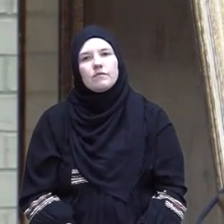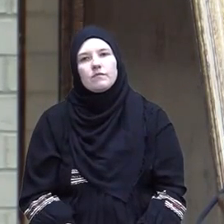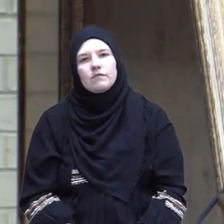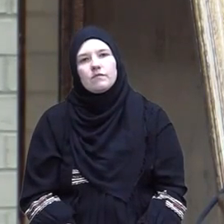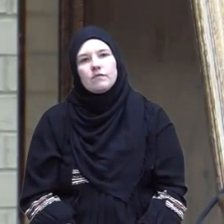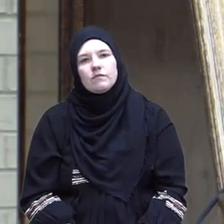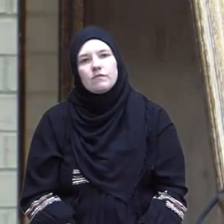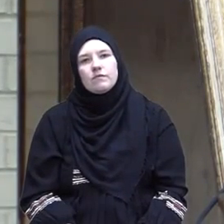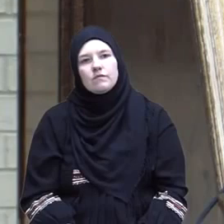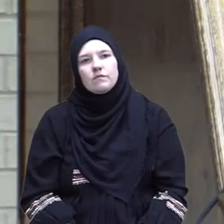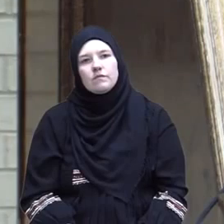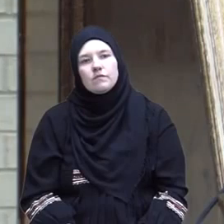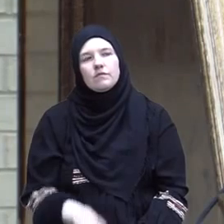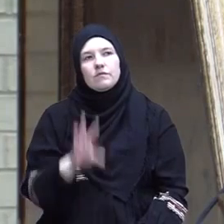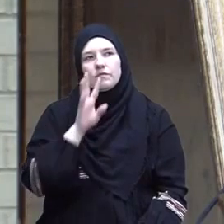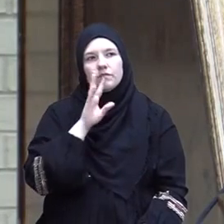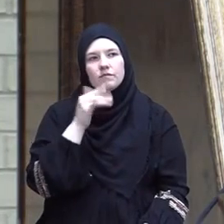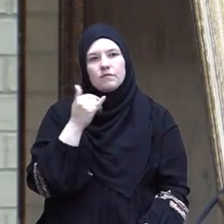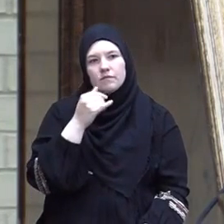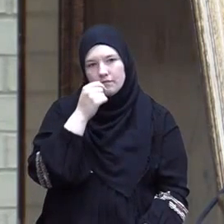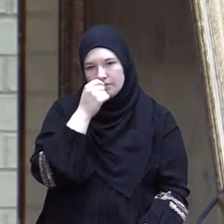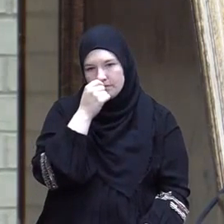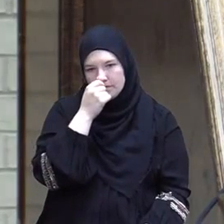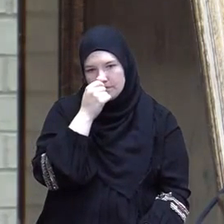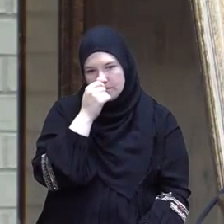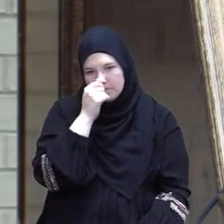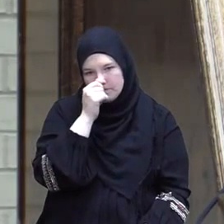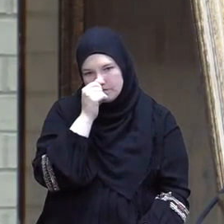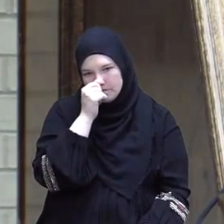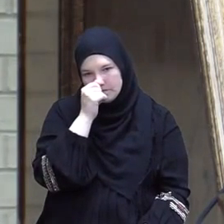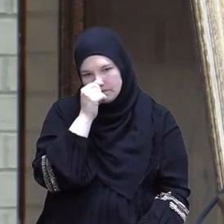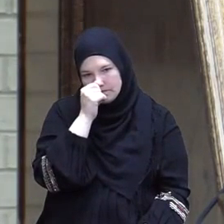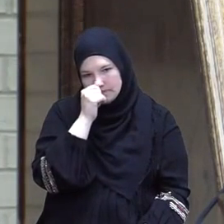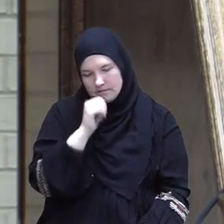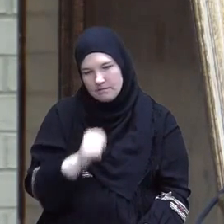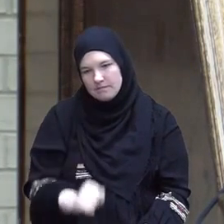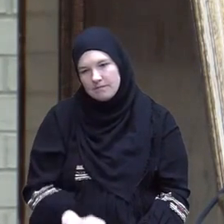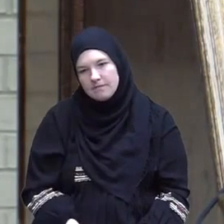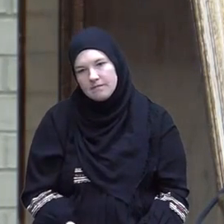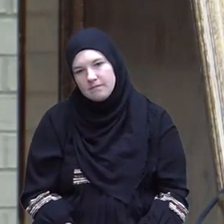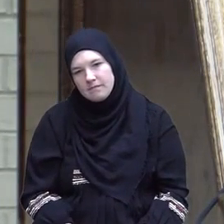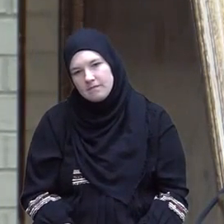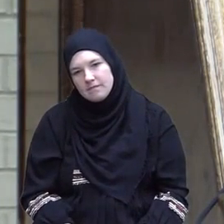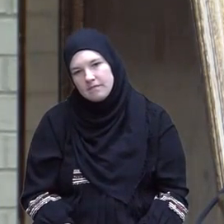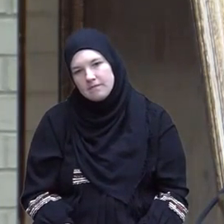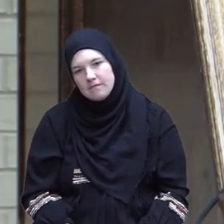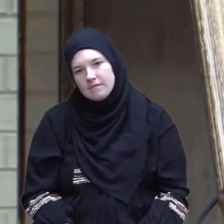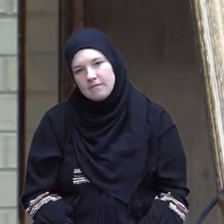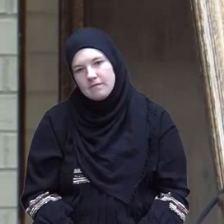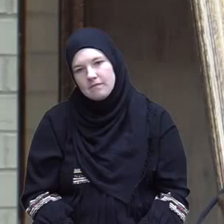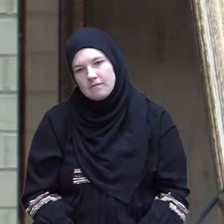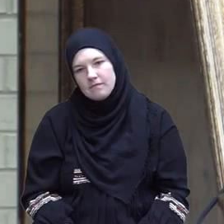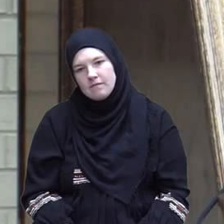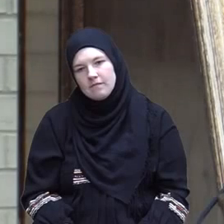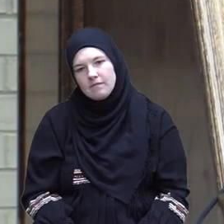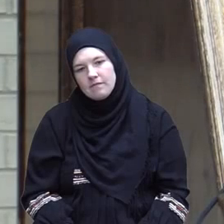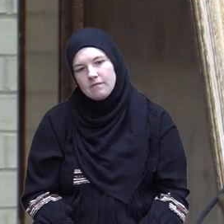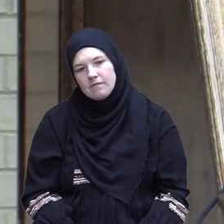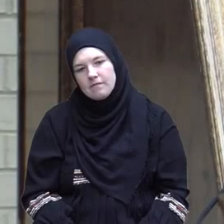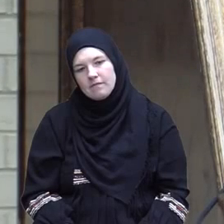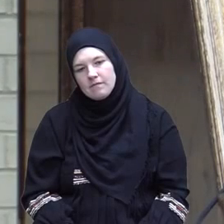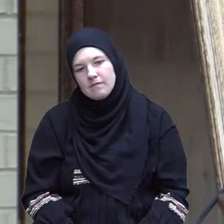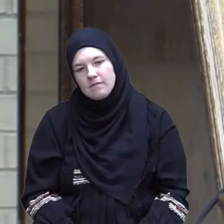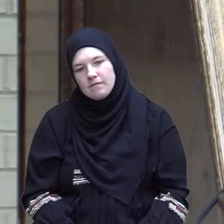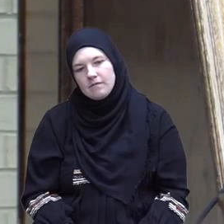جَمِيعًا. فَإِمَّا يَأْتِيَنَّكُمْ مِنِّي هُدًى فَمَنْ تَبِعَ هُدَايَ